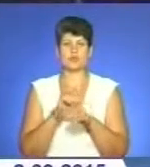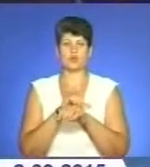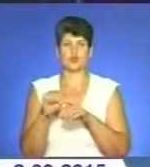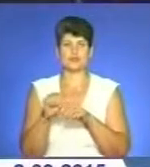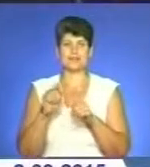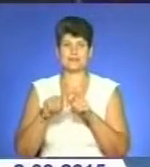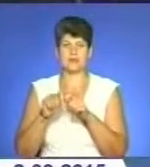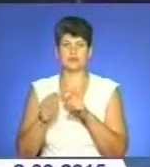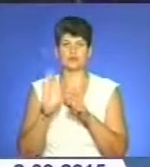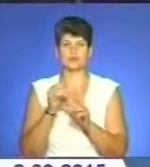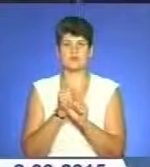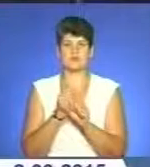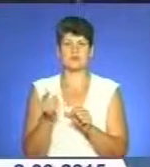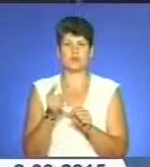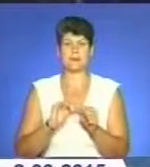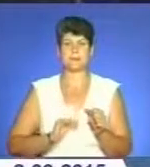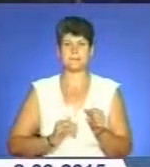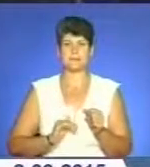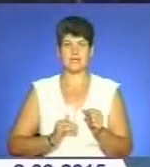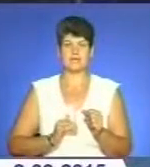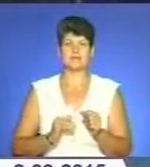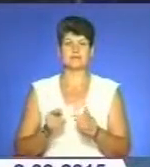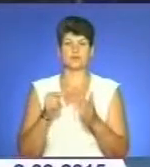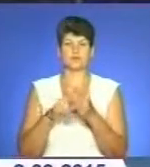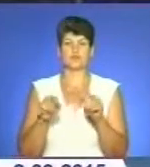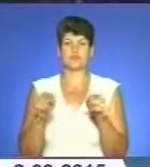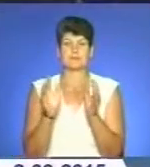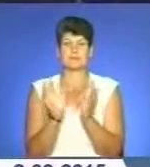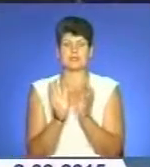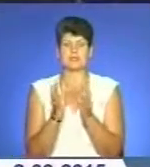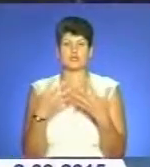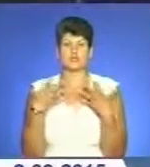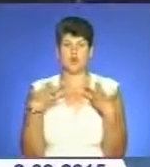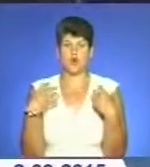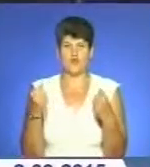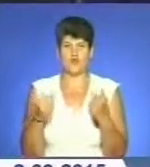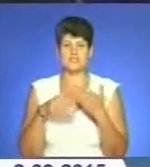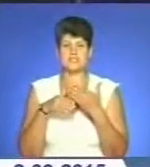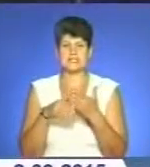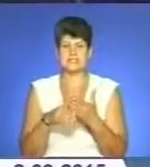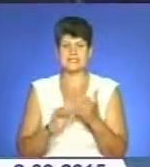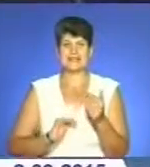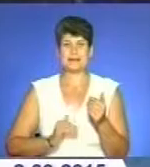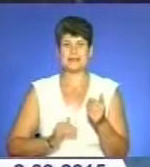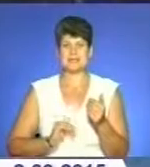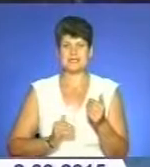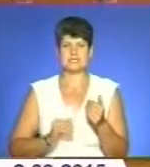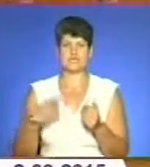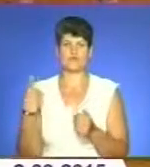консультативно працюватимуть з тернопільськими підприємцями з метою створити та зберегти здоровий інвестиційний та бізнес-клімат в області.